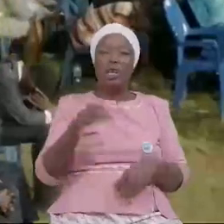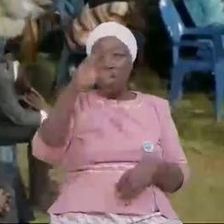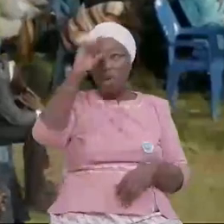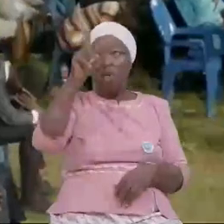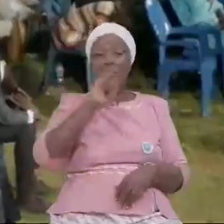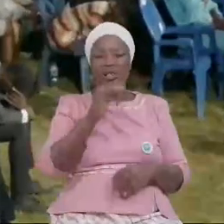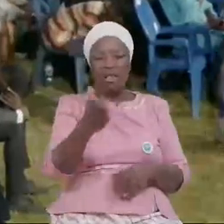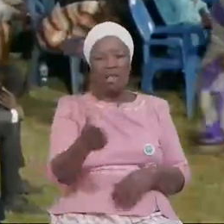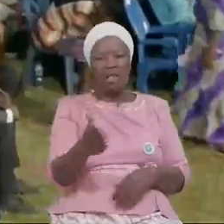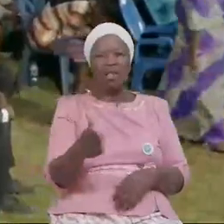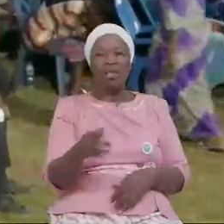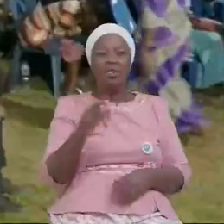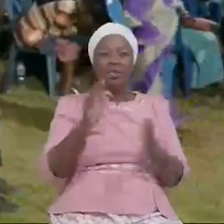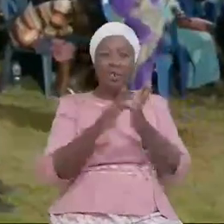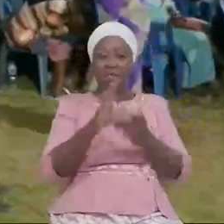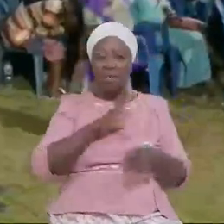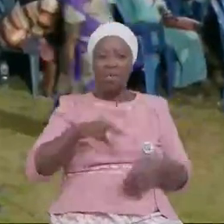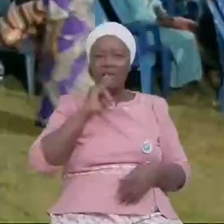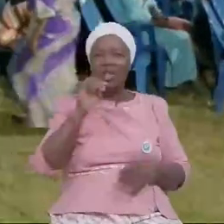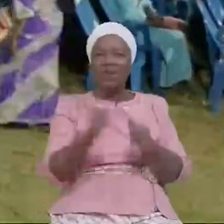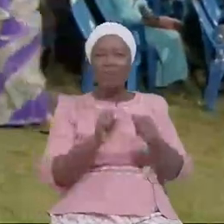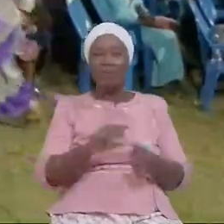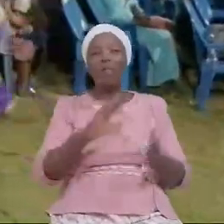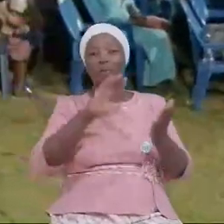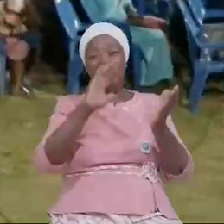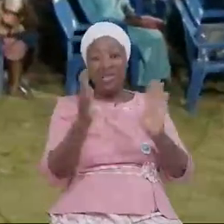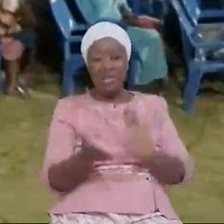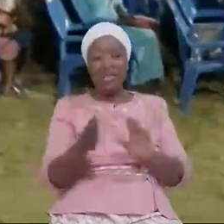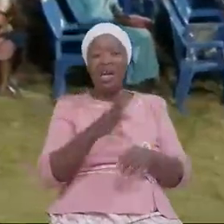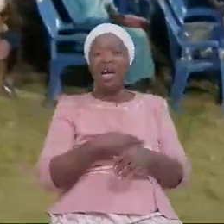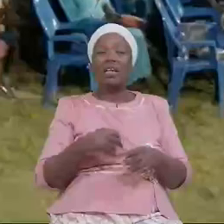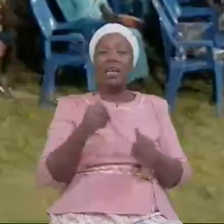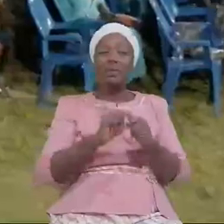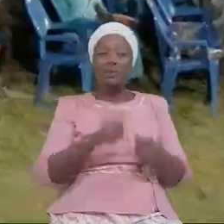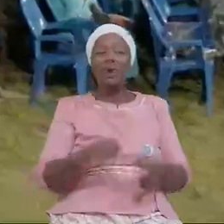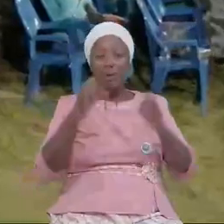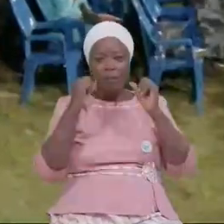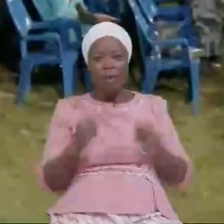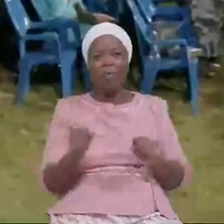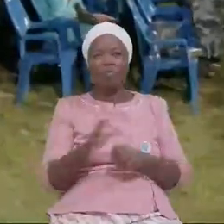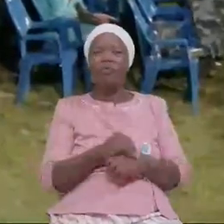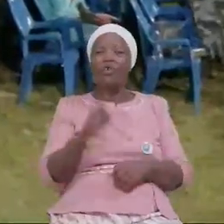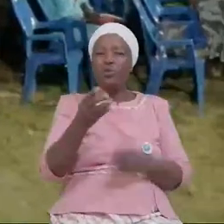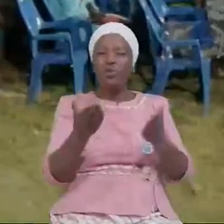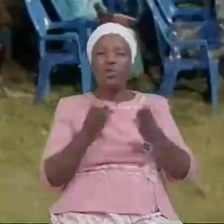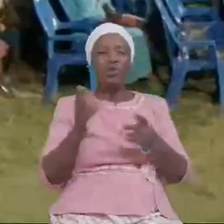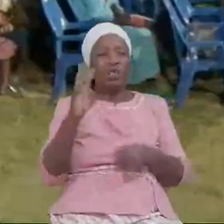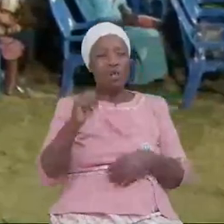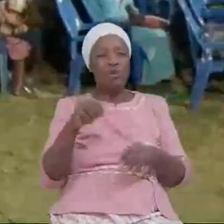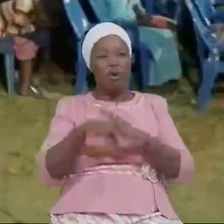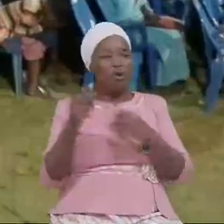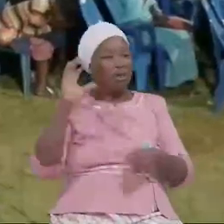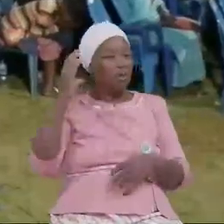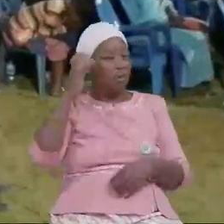chose. Le Seigneur est là, présent partout. Il est partout, il est puissant partout. Vous êtes à la radio, faites la même